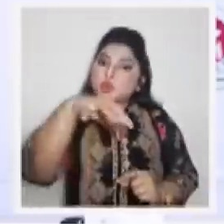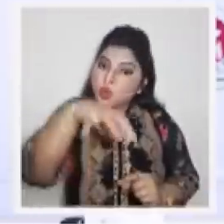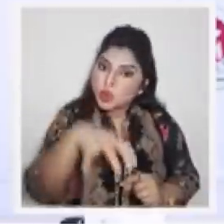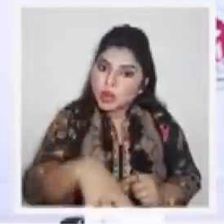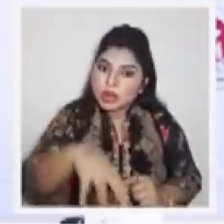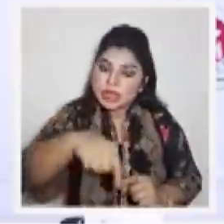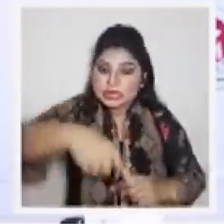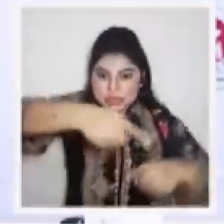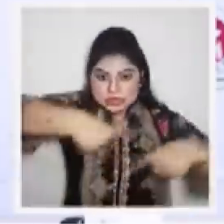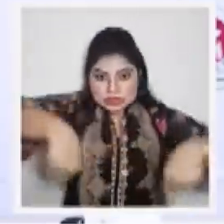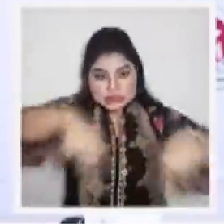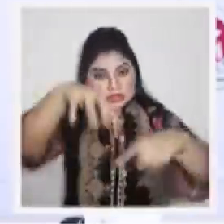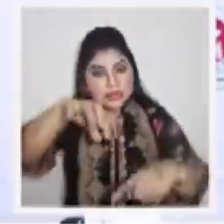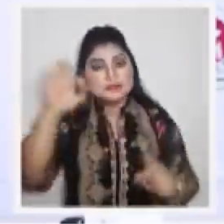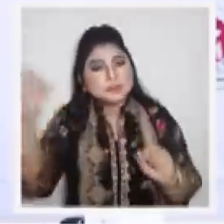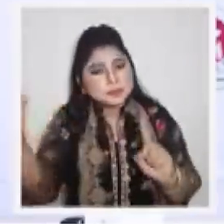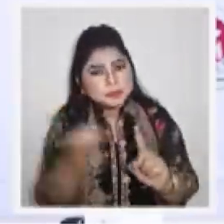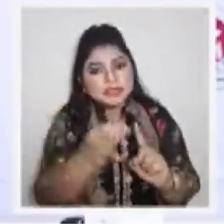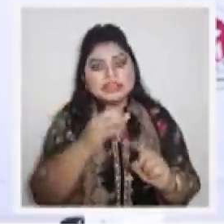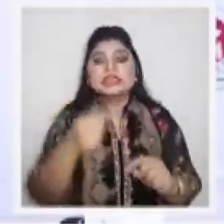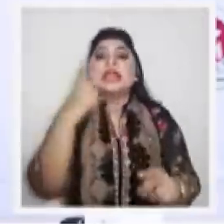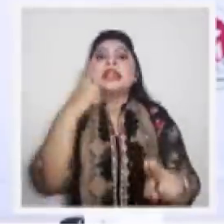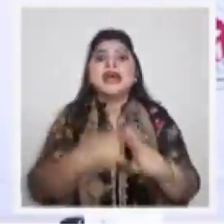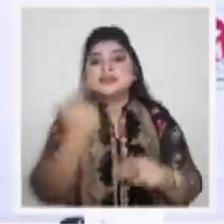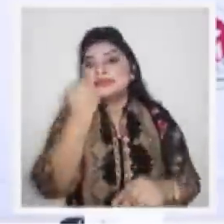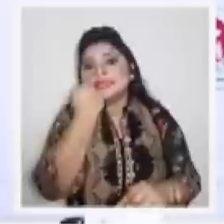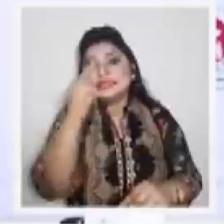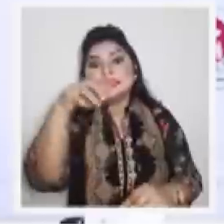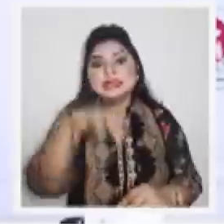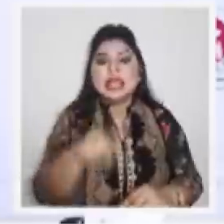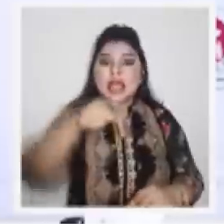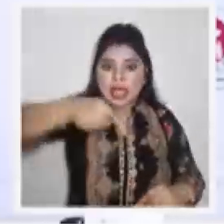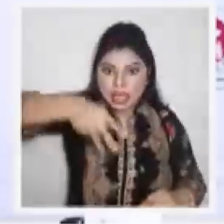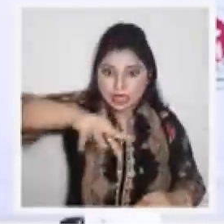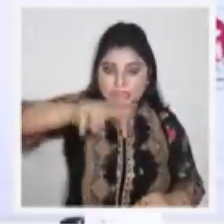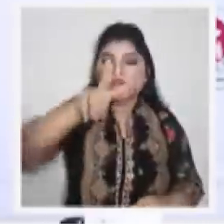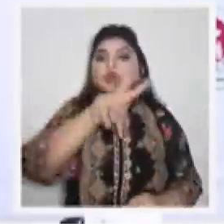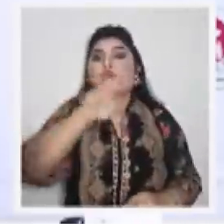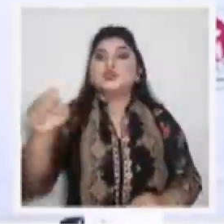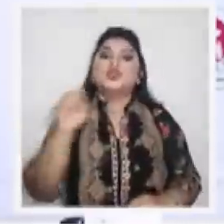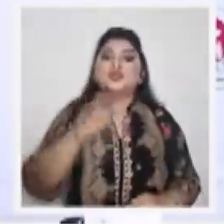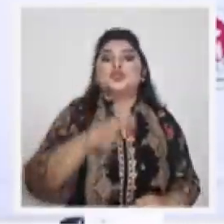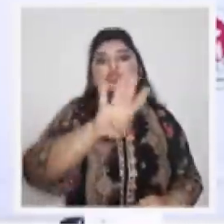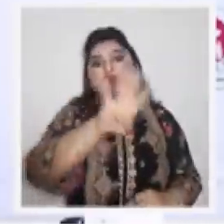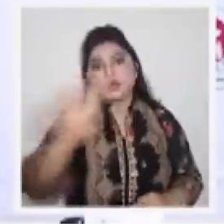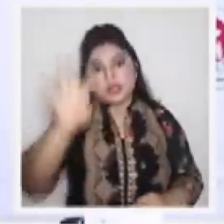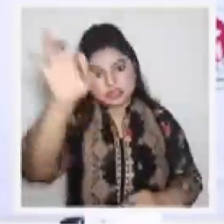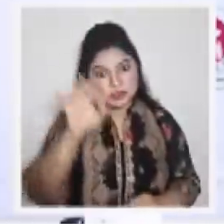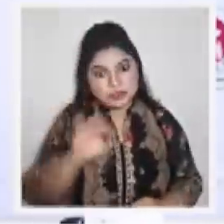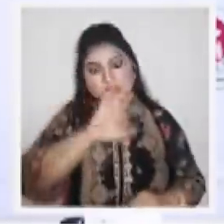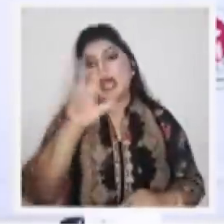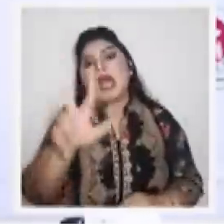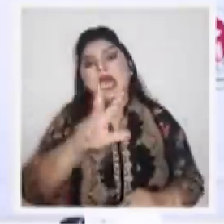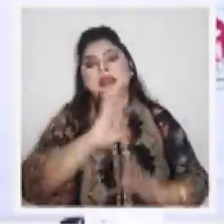663.5 10 লক্ষ লোকের মধ্যে। এবং খুলনা ডিভিশনের মধ্যে যেই জেলায় সর্বোচ্চ অ্যাটাক, সেটা হলো